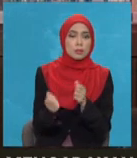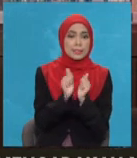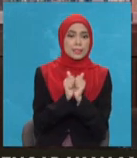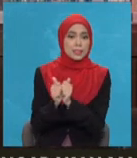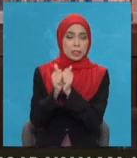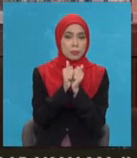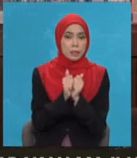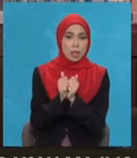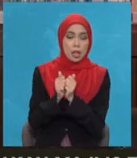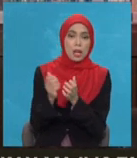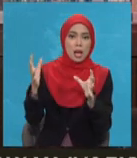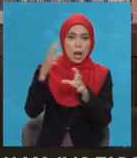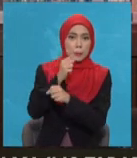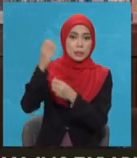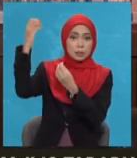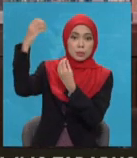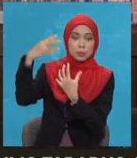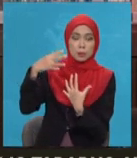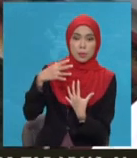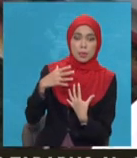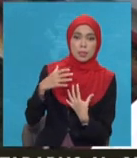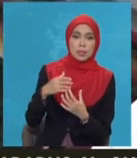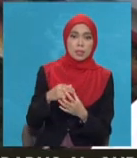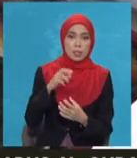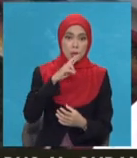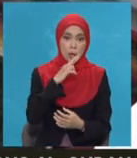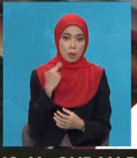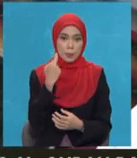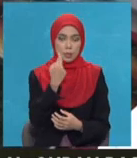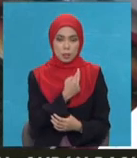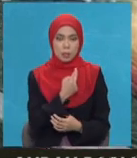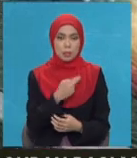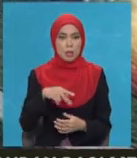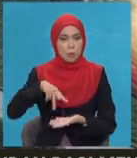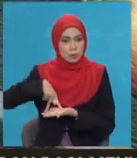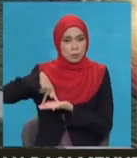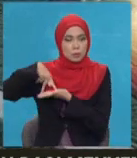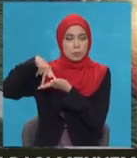di bulan Ramadhan dan mengagungkan Alquran dengan memperbanyakkan pembacaannya